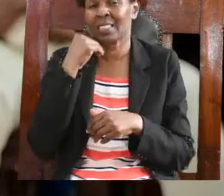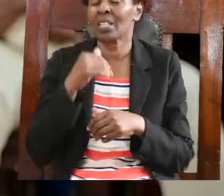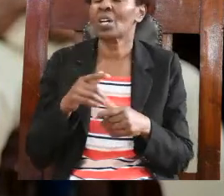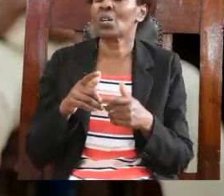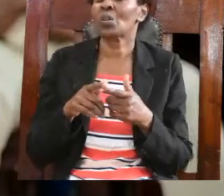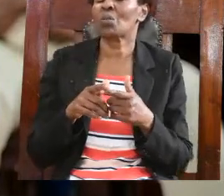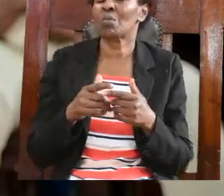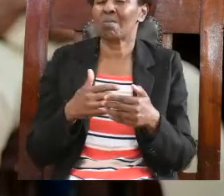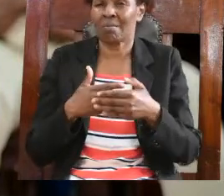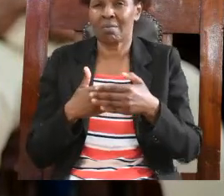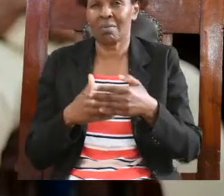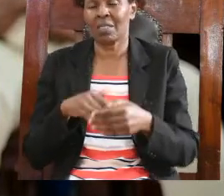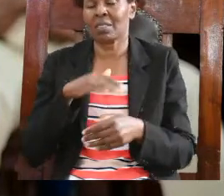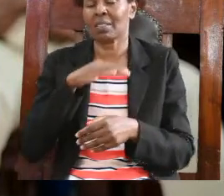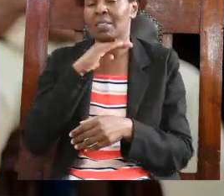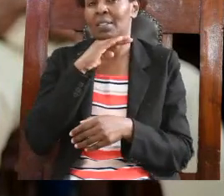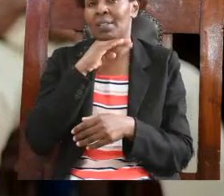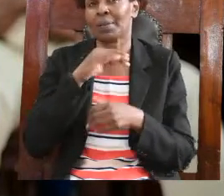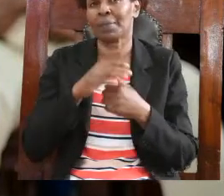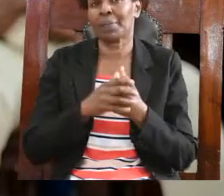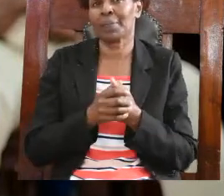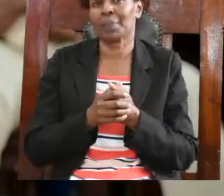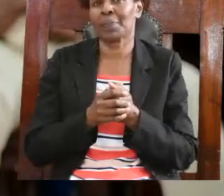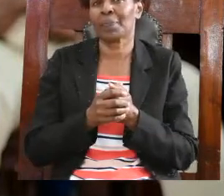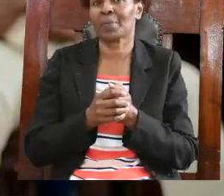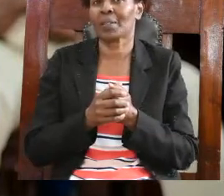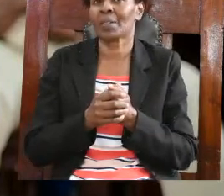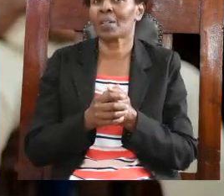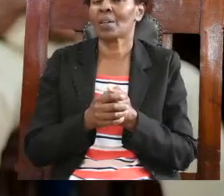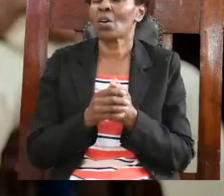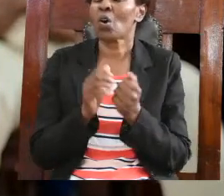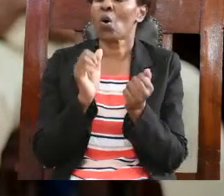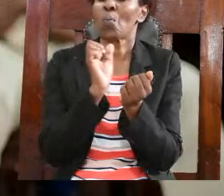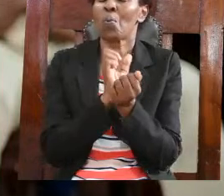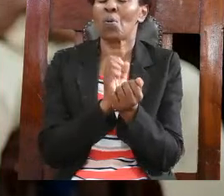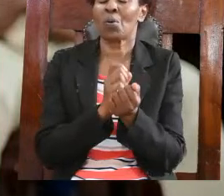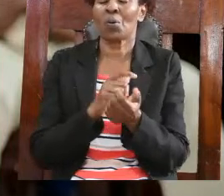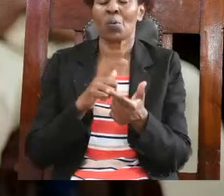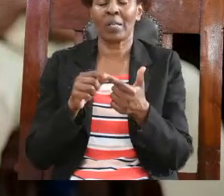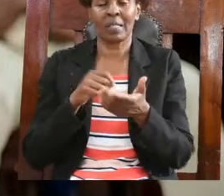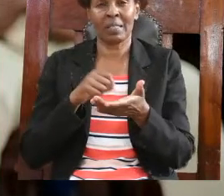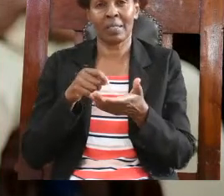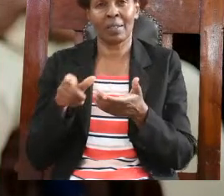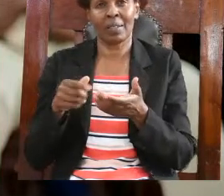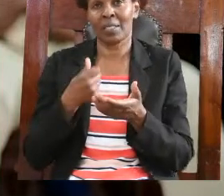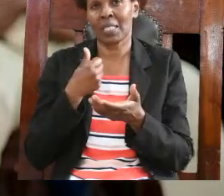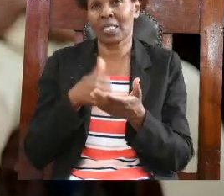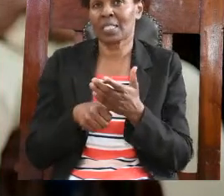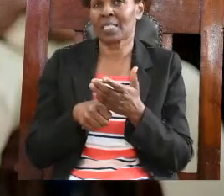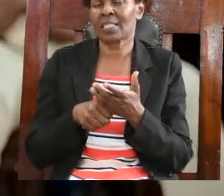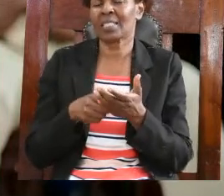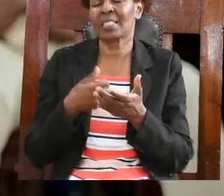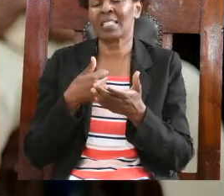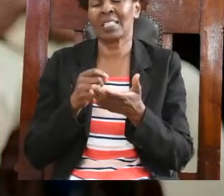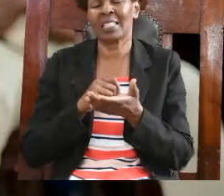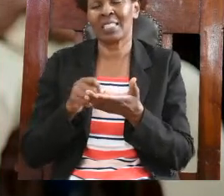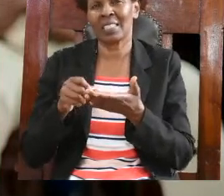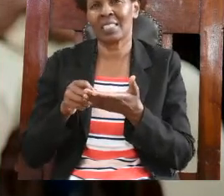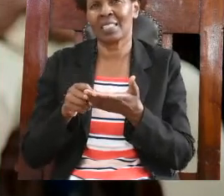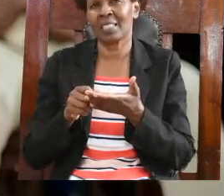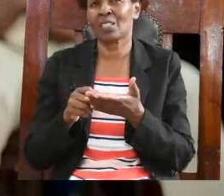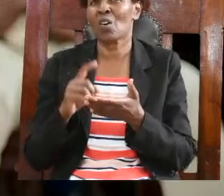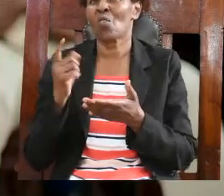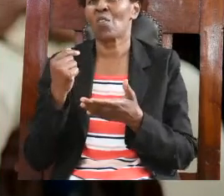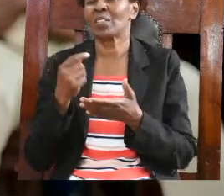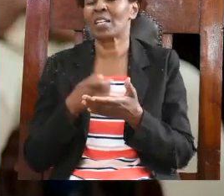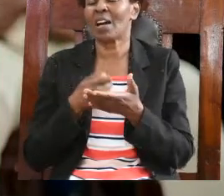cha kwamba hata angeupoteza uhai wake. Paulo anapoandika barua hii anaiandika kwanza ikiwa